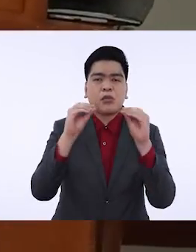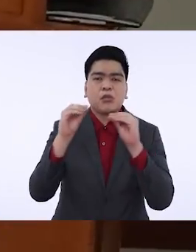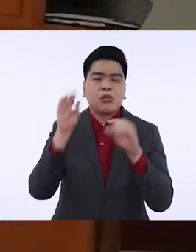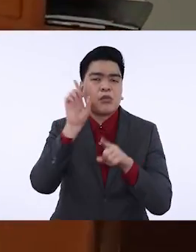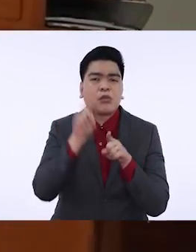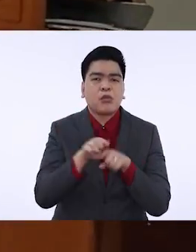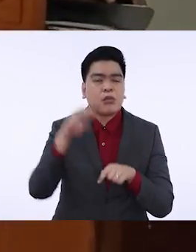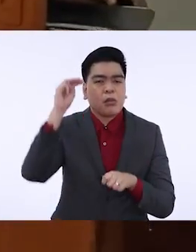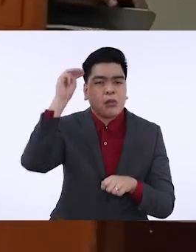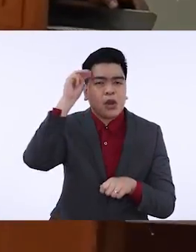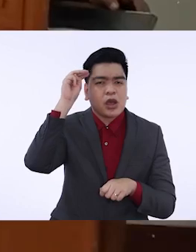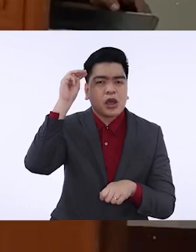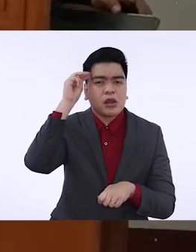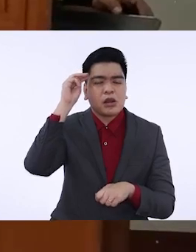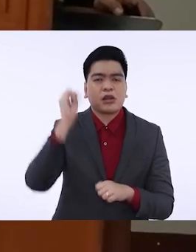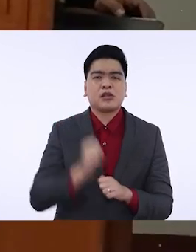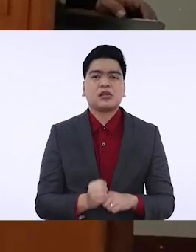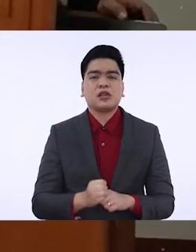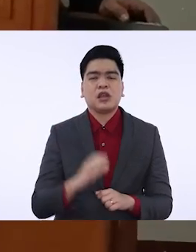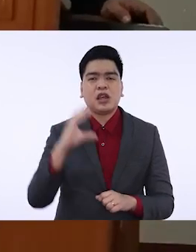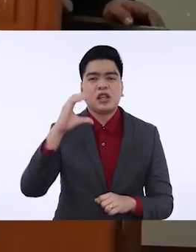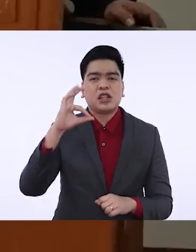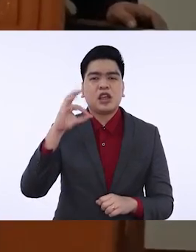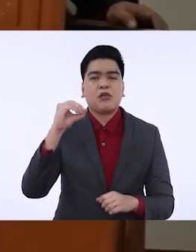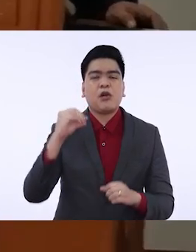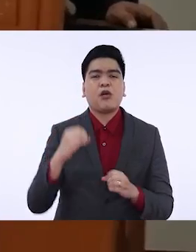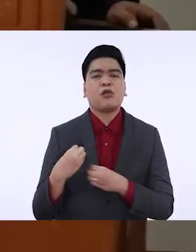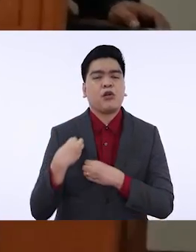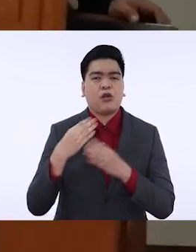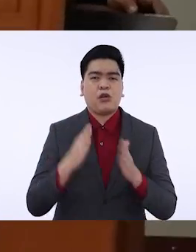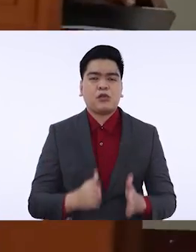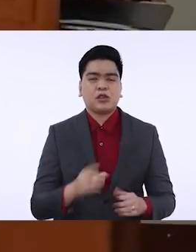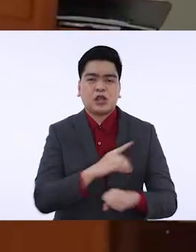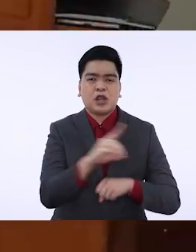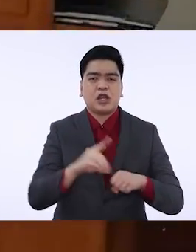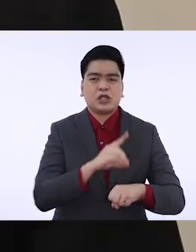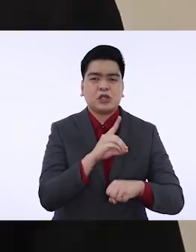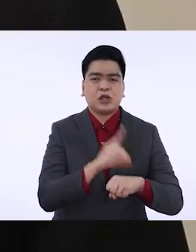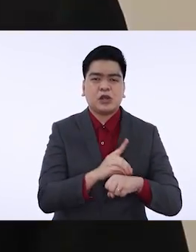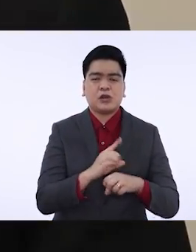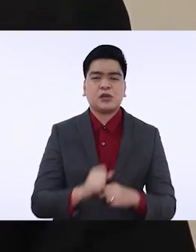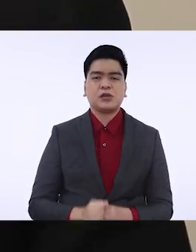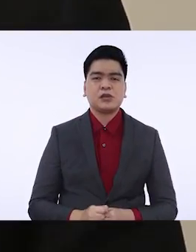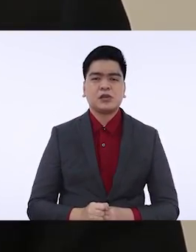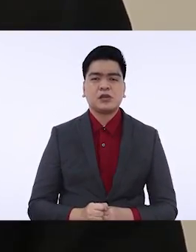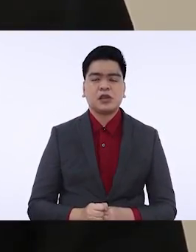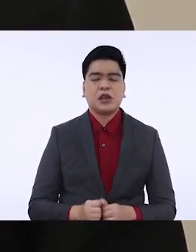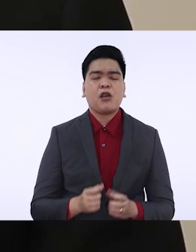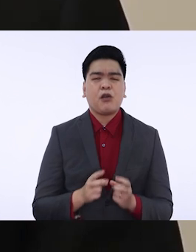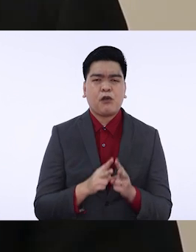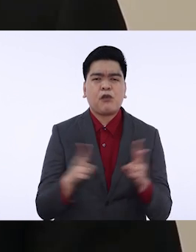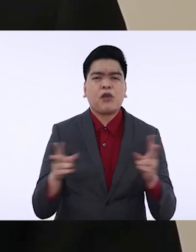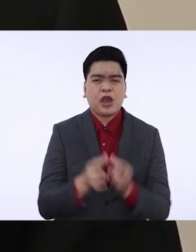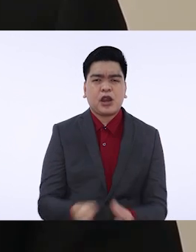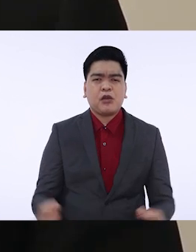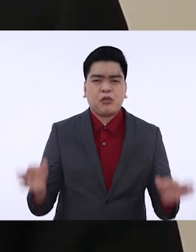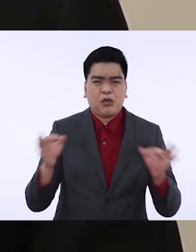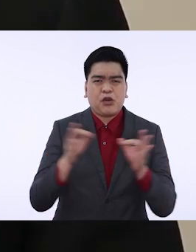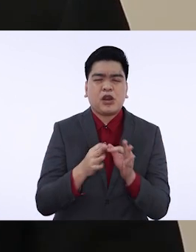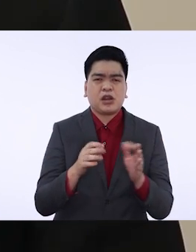Michael Manalili na siyang katiwala sa mga kapisanang pansambahayan ng distrito. Napakahalaga po ng ganitong